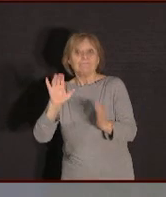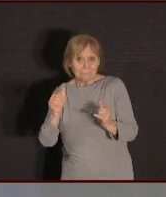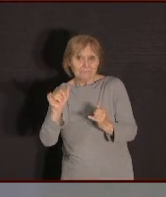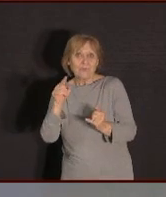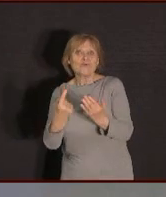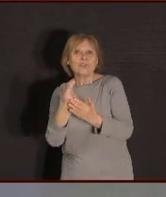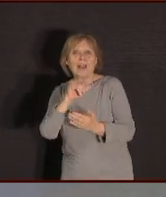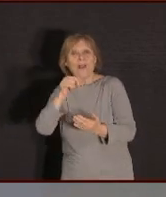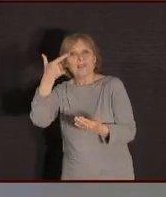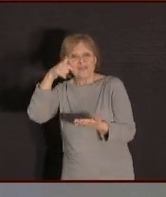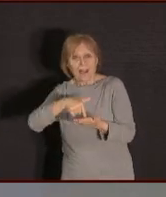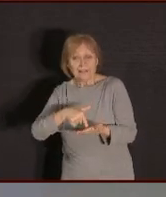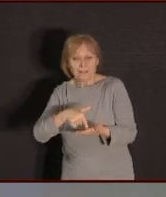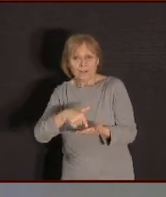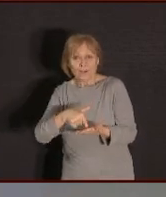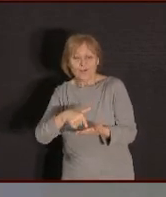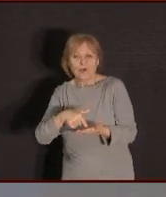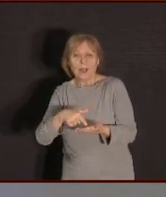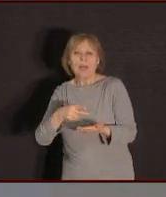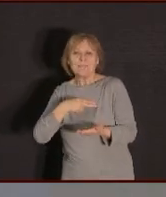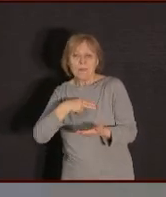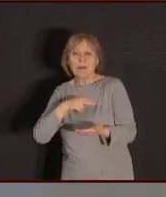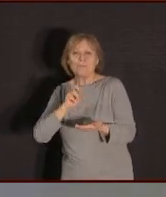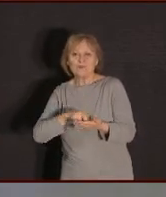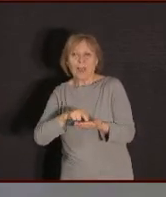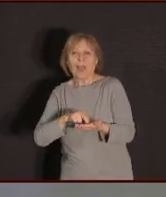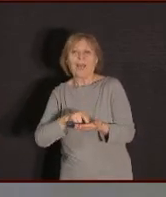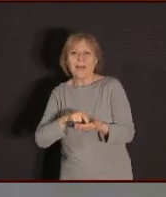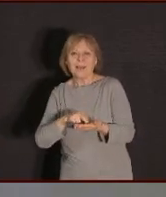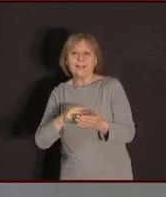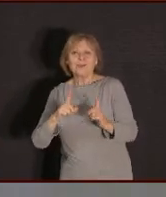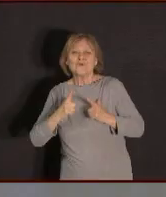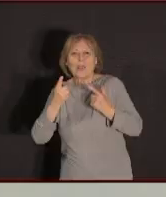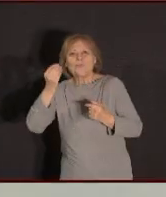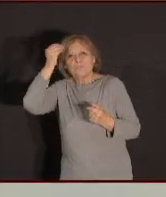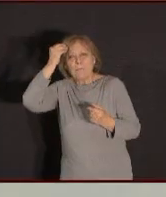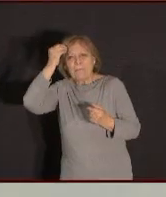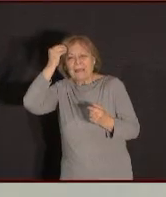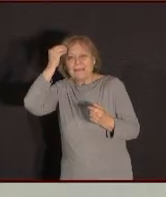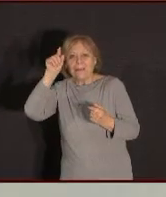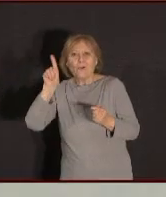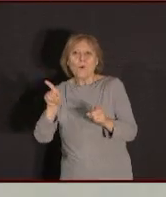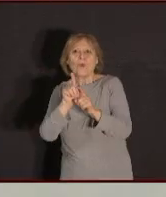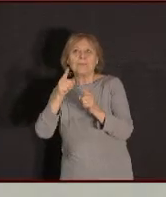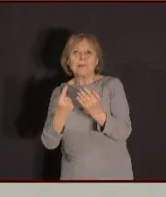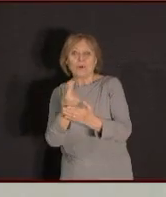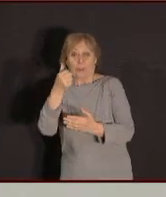leta 2000, pa imam še zelo živ spomin na to, kako bi se zgodilo